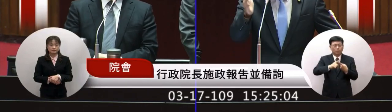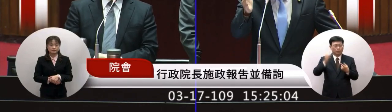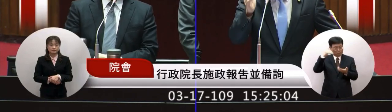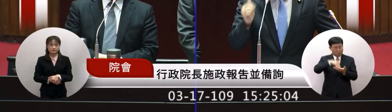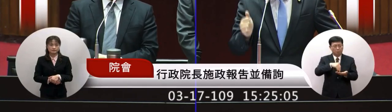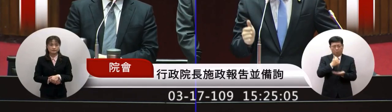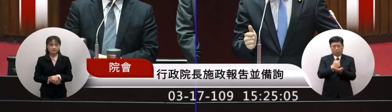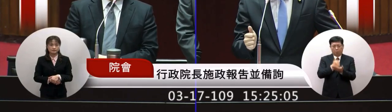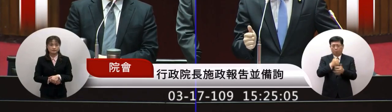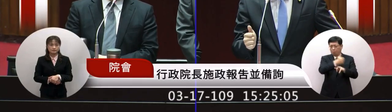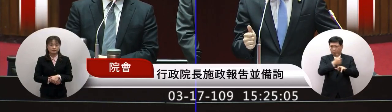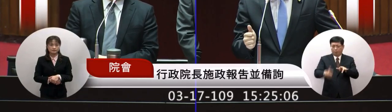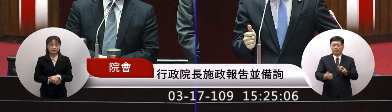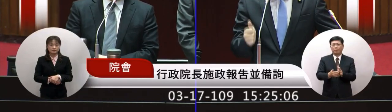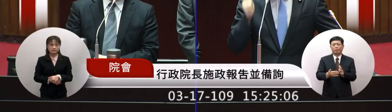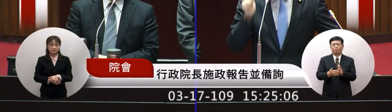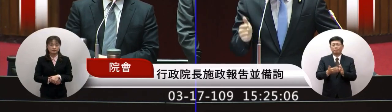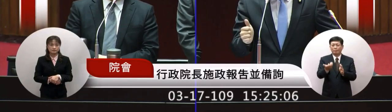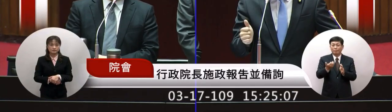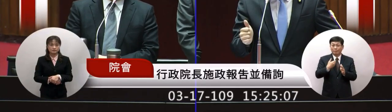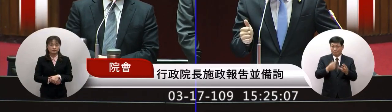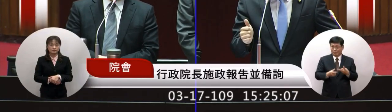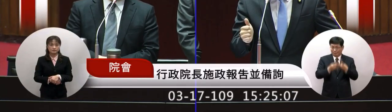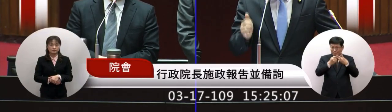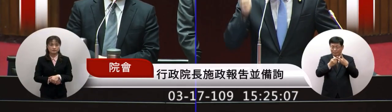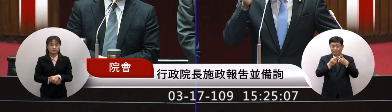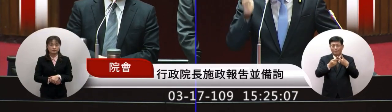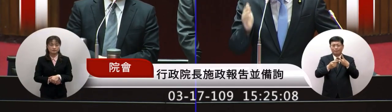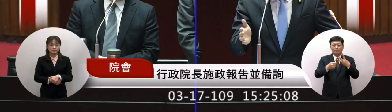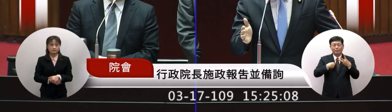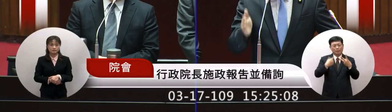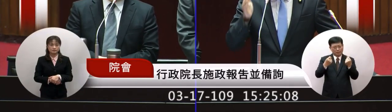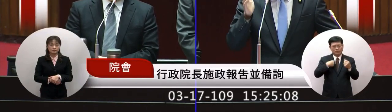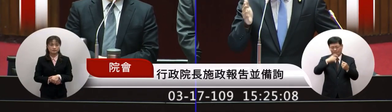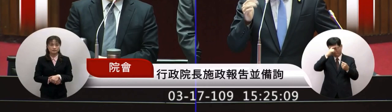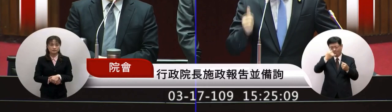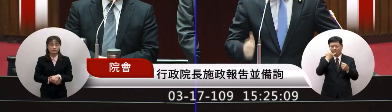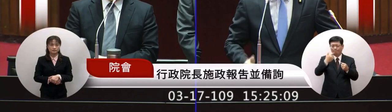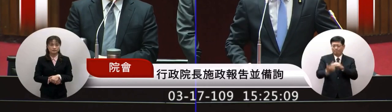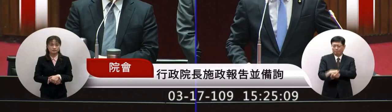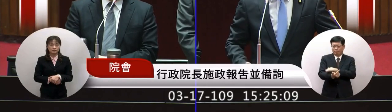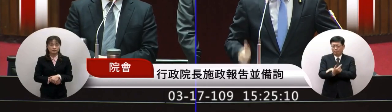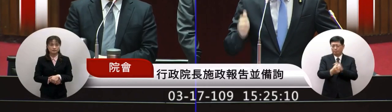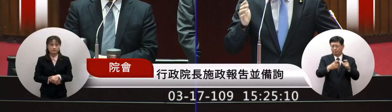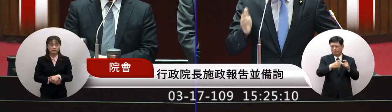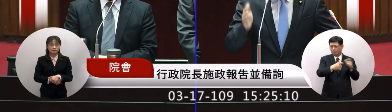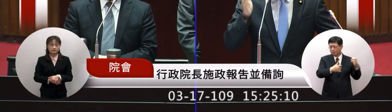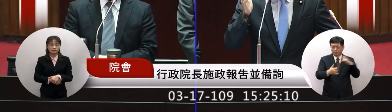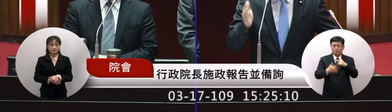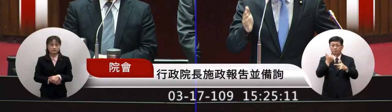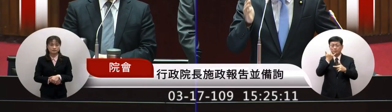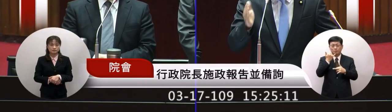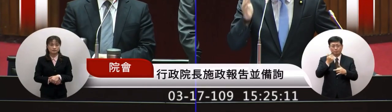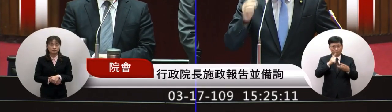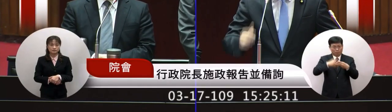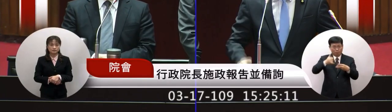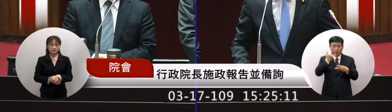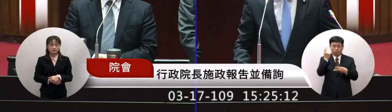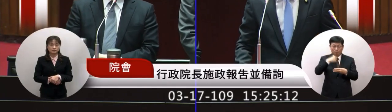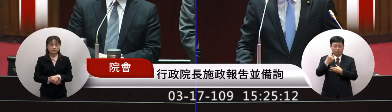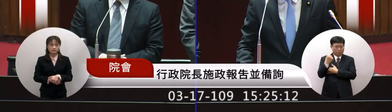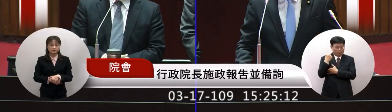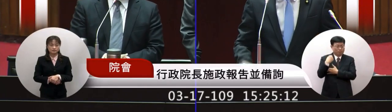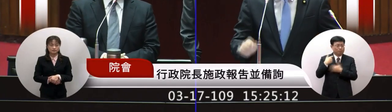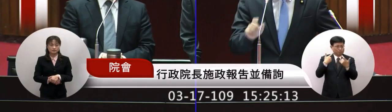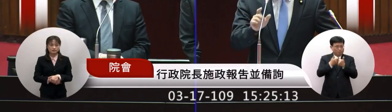来了，就像您刚才院长说的，第三波他们还是希望能够尽快的能够回来。主委能不能够全力在这上